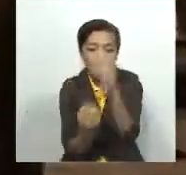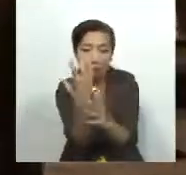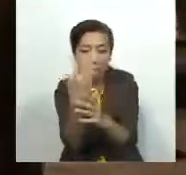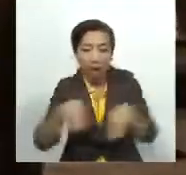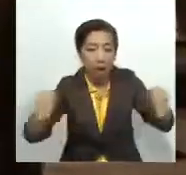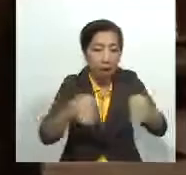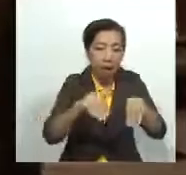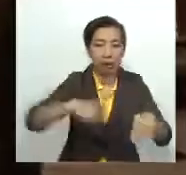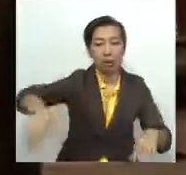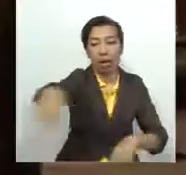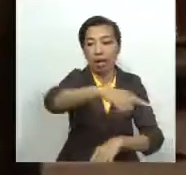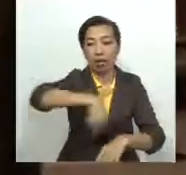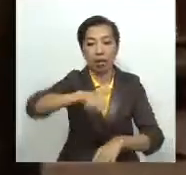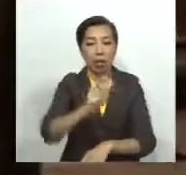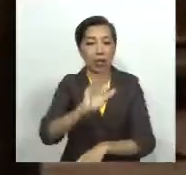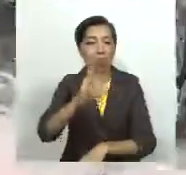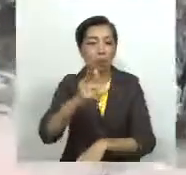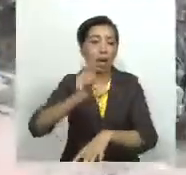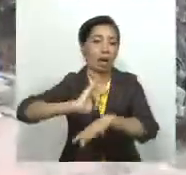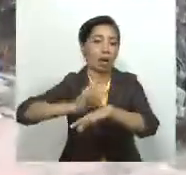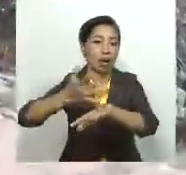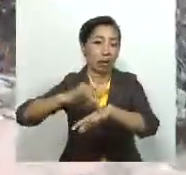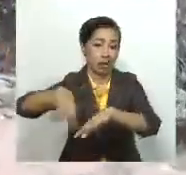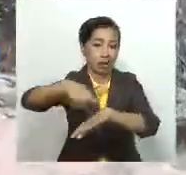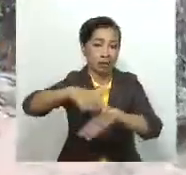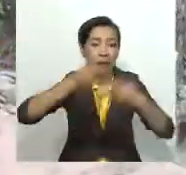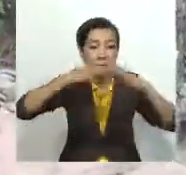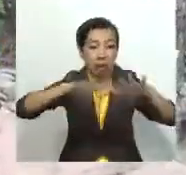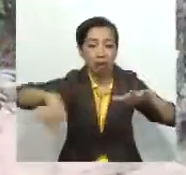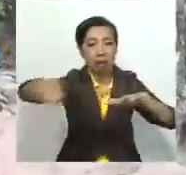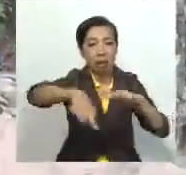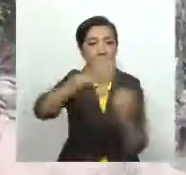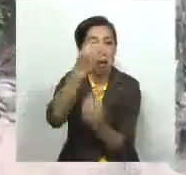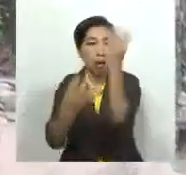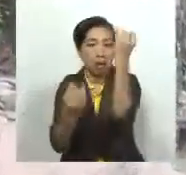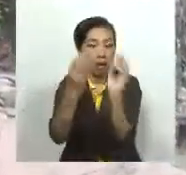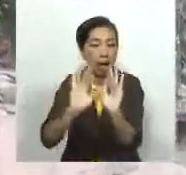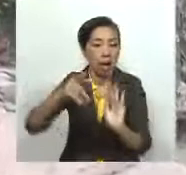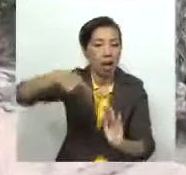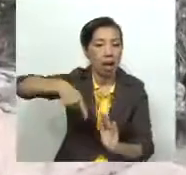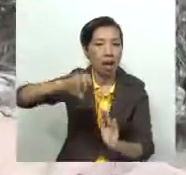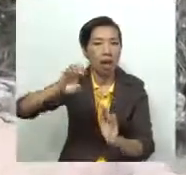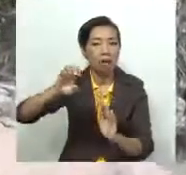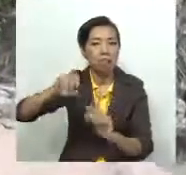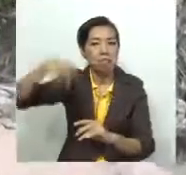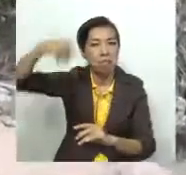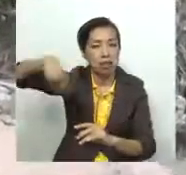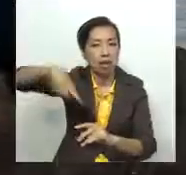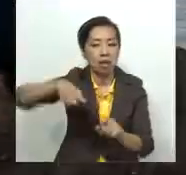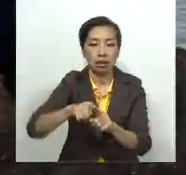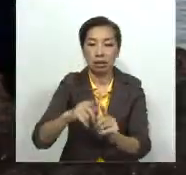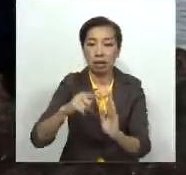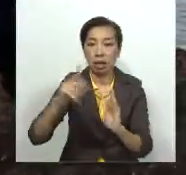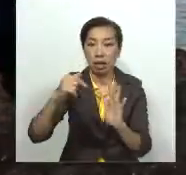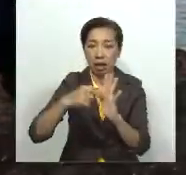ใกล้คลองปิเหลงเป็นอุทยานแห่งชาติทางทะเลที่ตั้งอยู่ในเขตป่าสงวนพิเศษป่าเขาตันหยงและมีอาณาเขตพื้